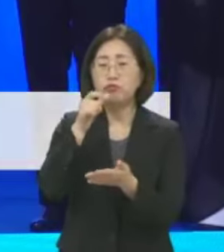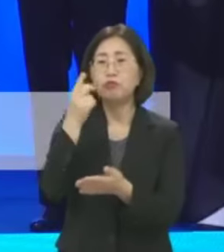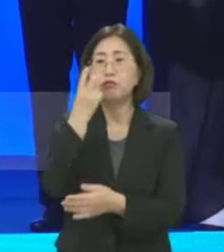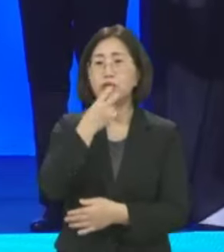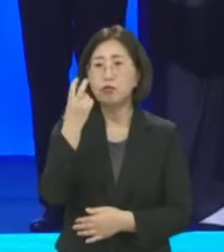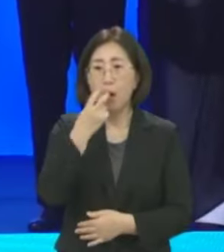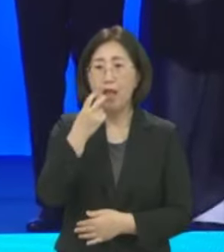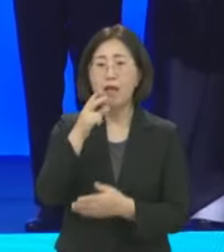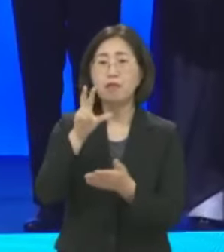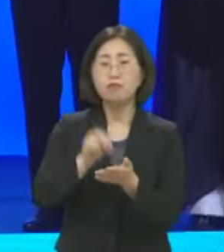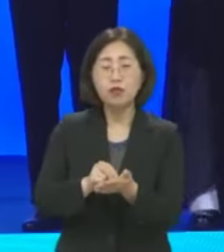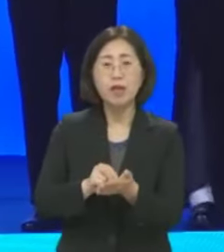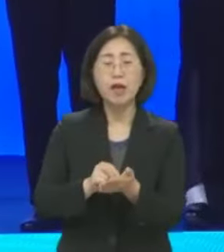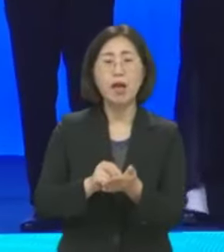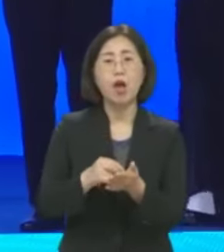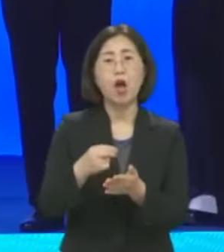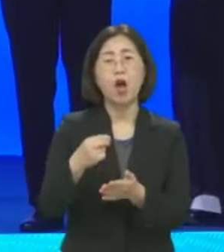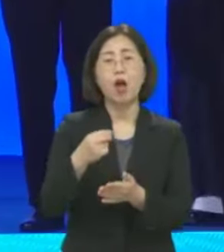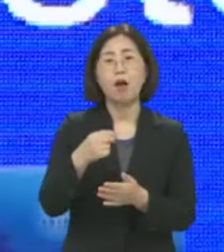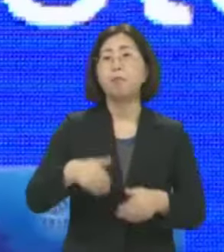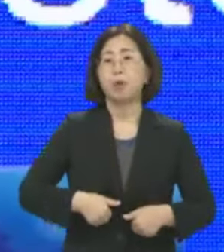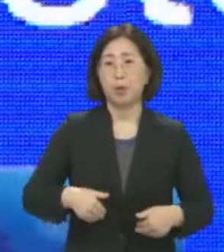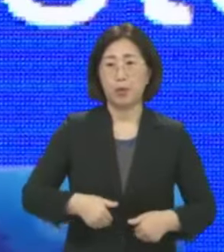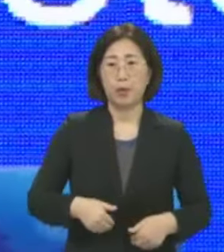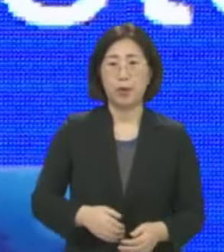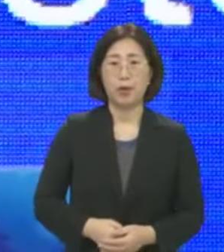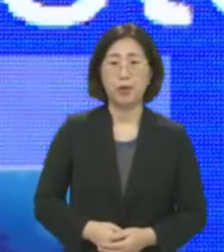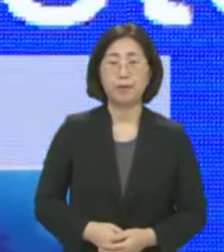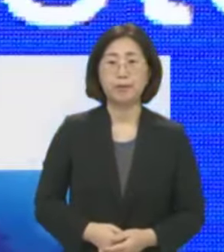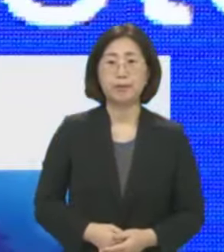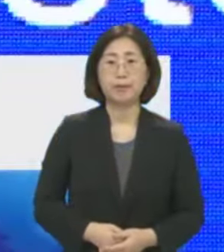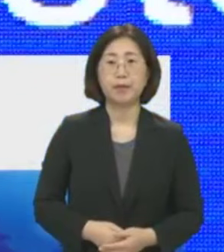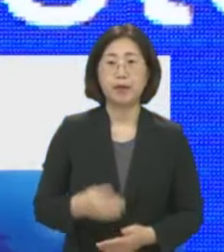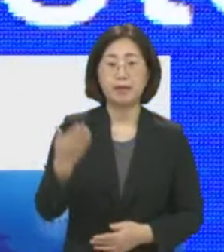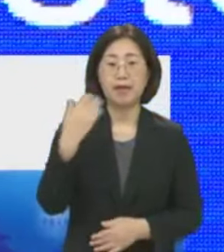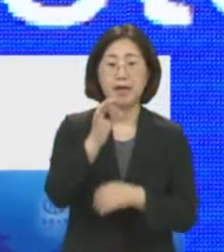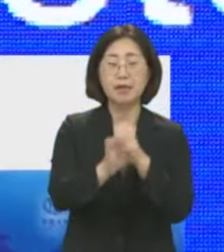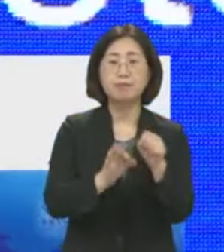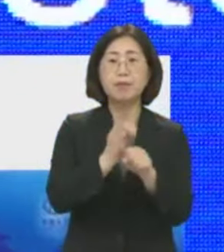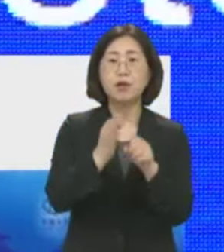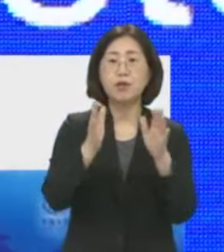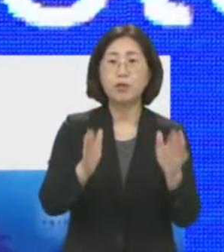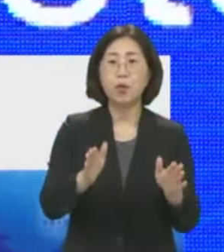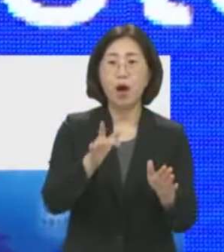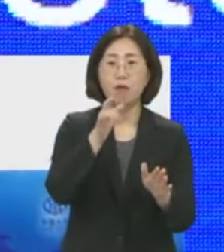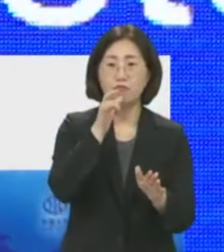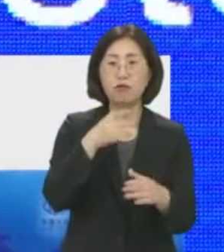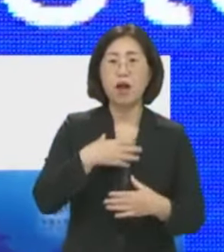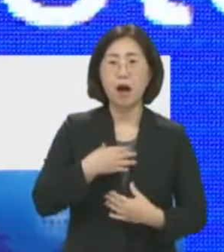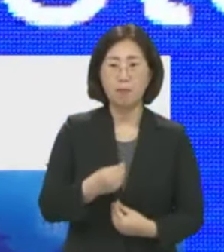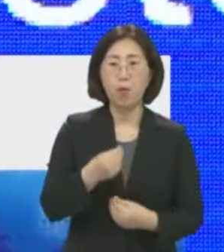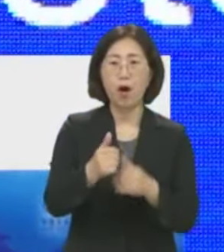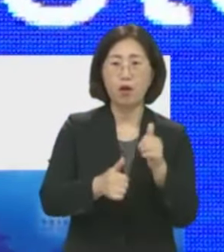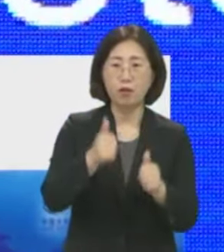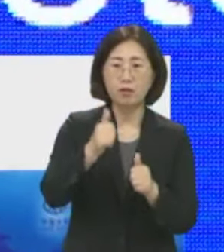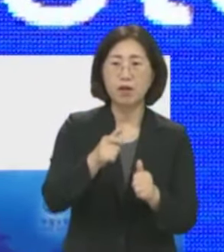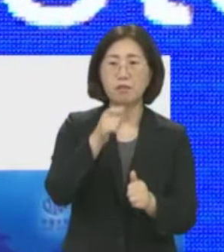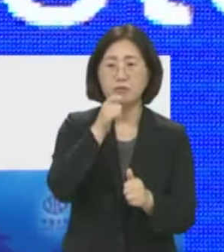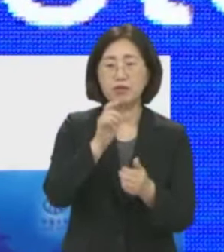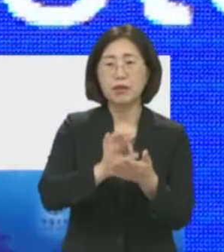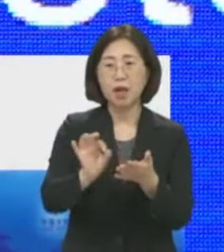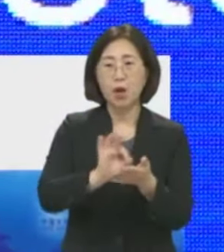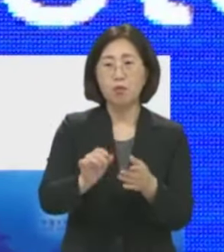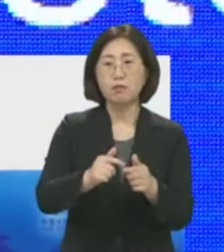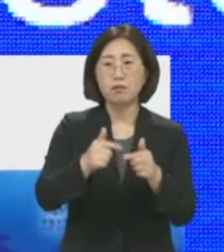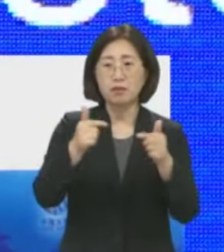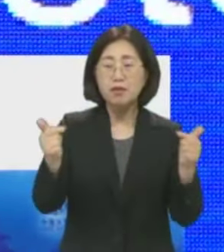과제로 떠오른 상황입니다. Water scarcity has become a major concern. over the last decades. Due to